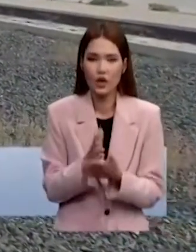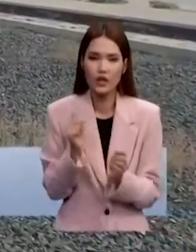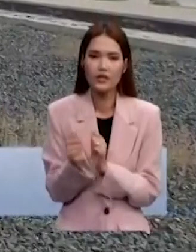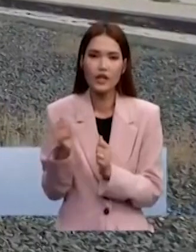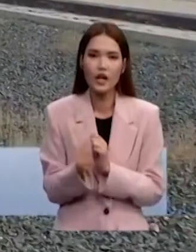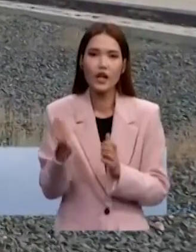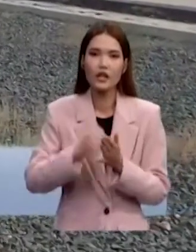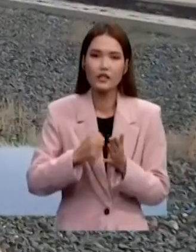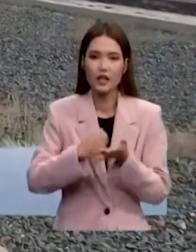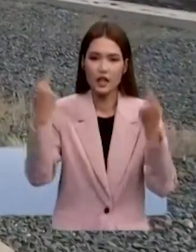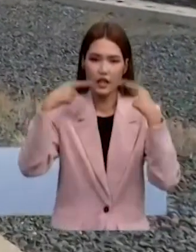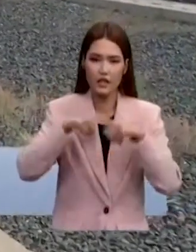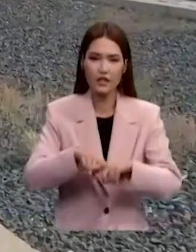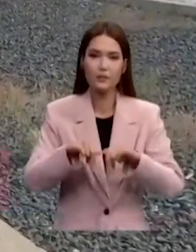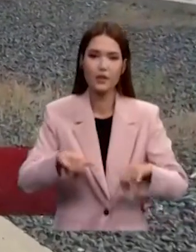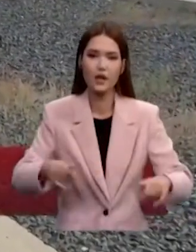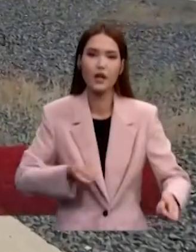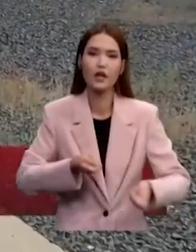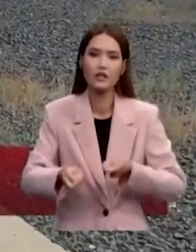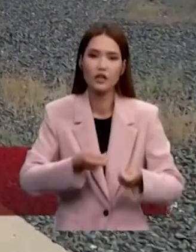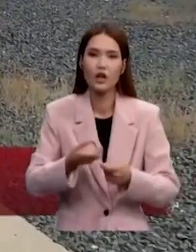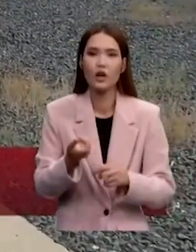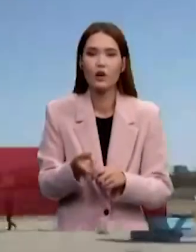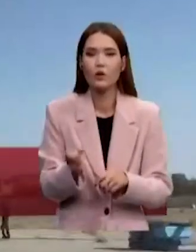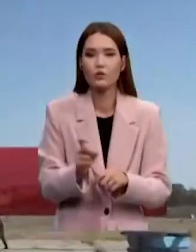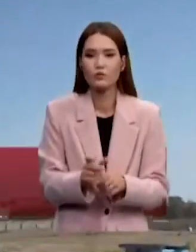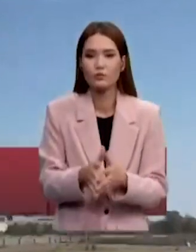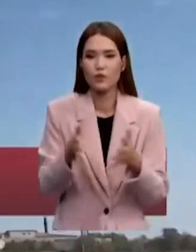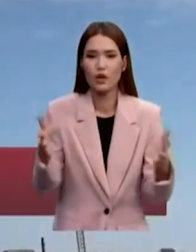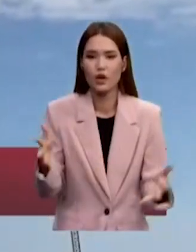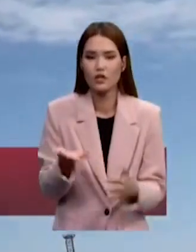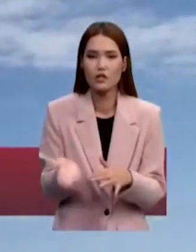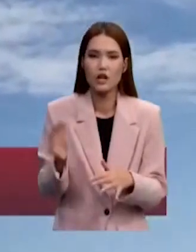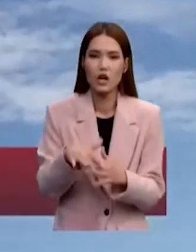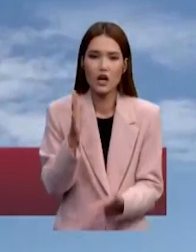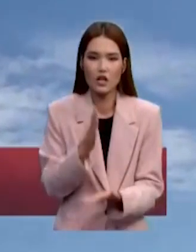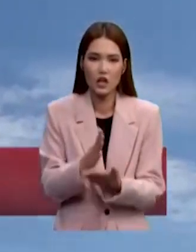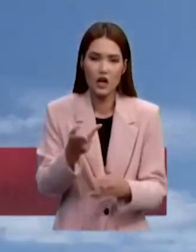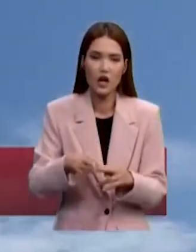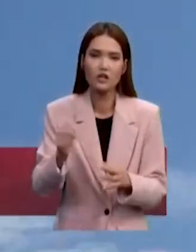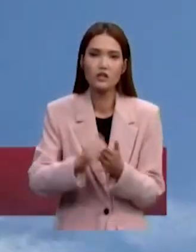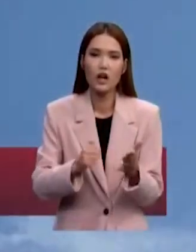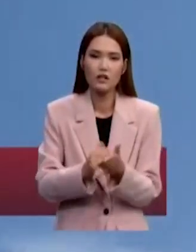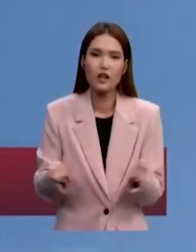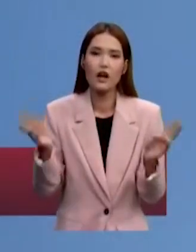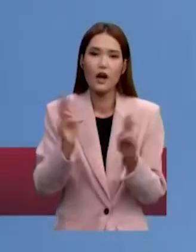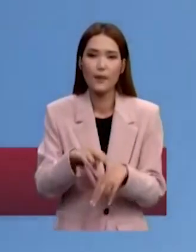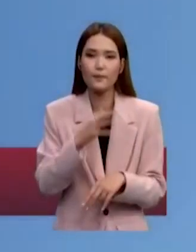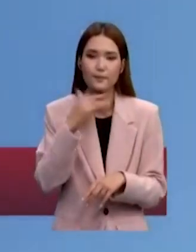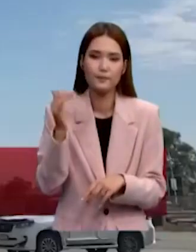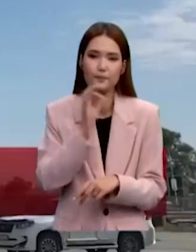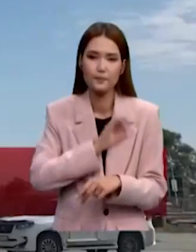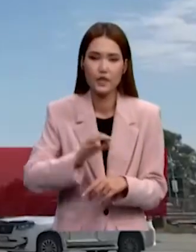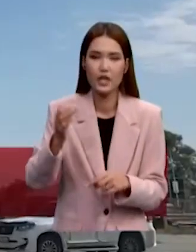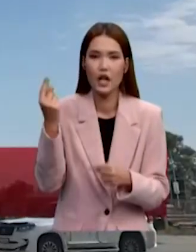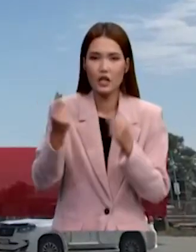Хотя перспективы развития предприятия очень грандиозные. Речной порт Атырау вполне бы мог превратиться в международный